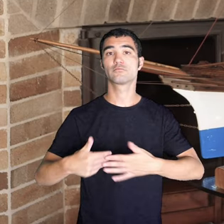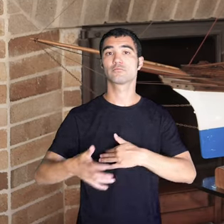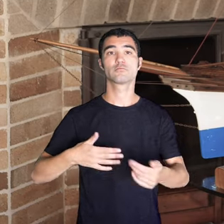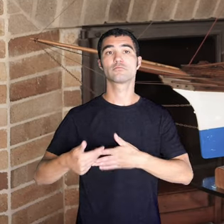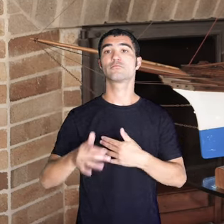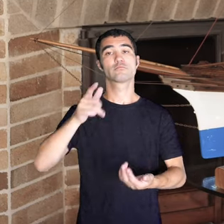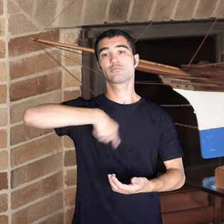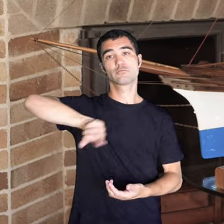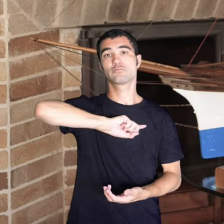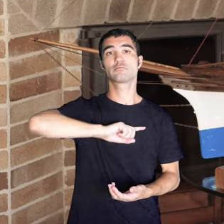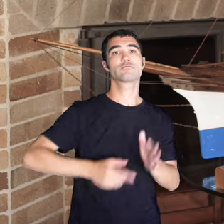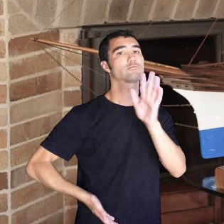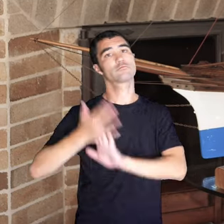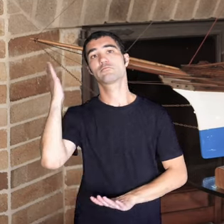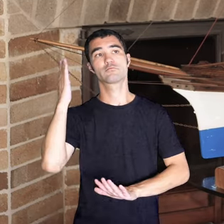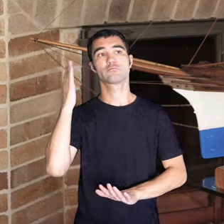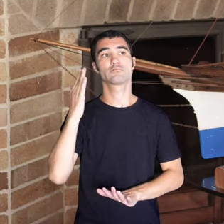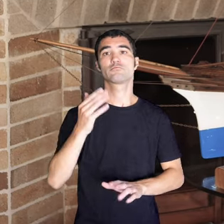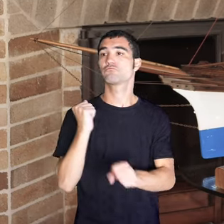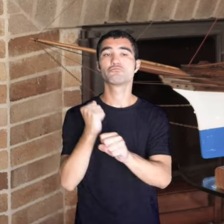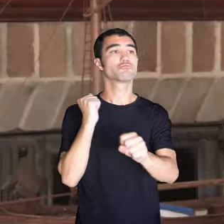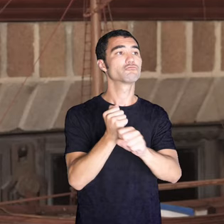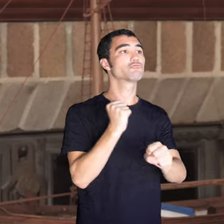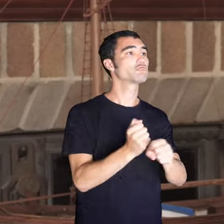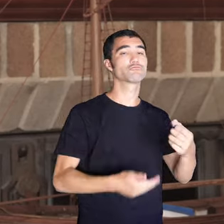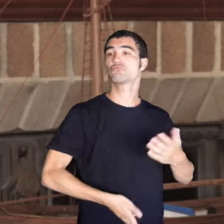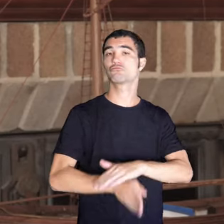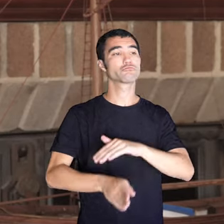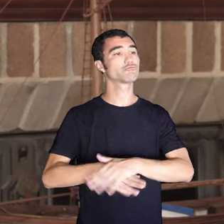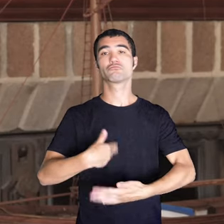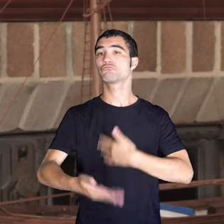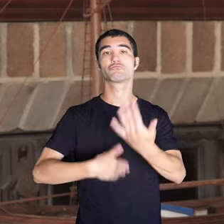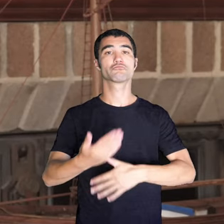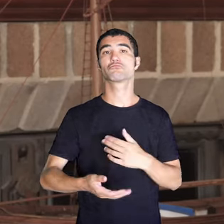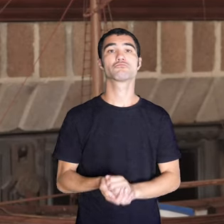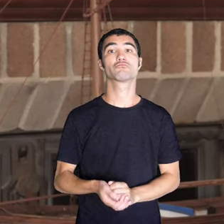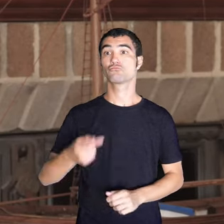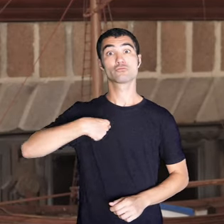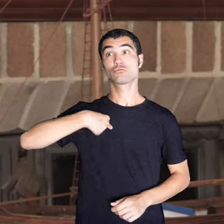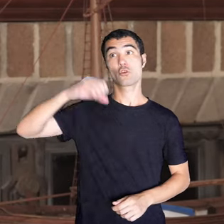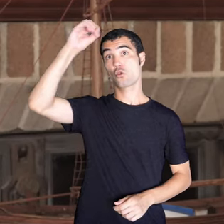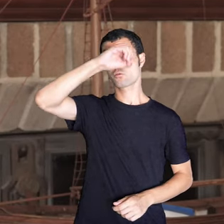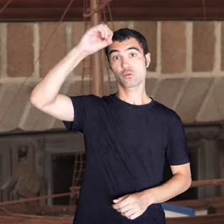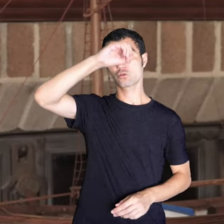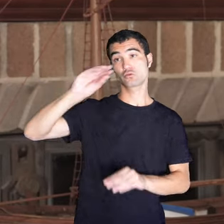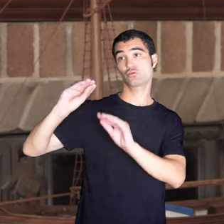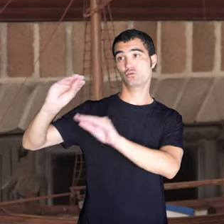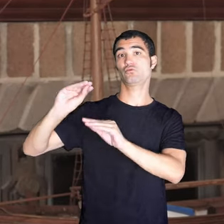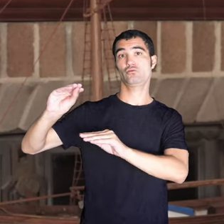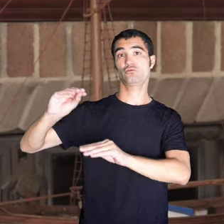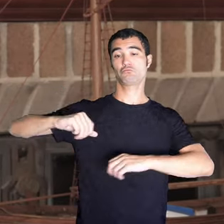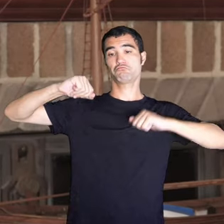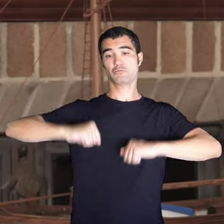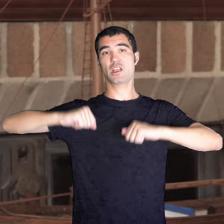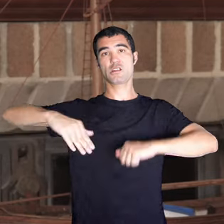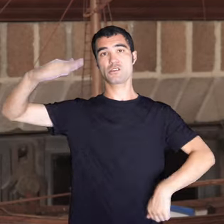i anàvem traient feina endavant. Jo sempre vaig respectar les opinions dels